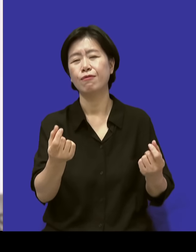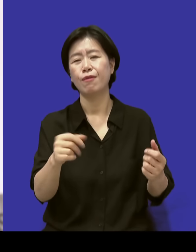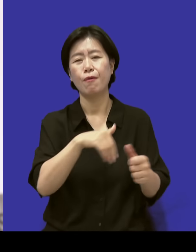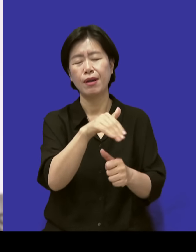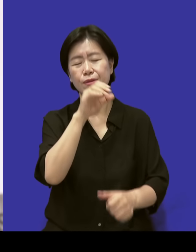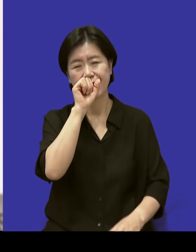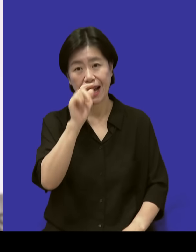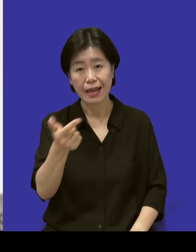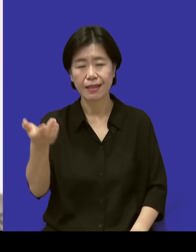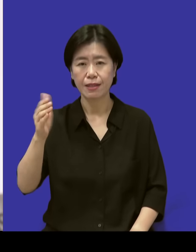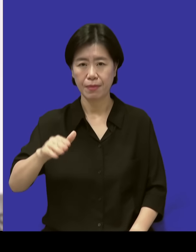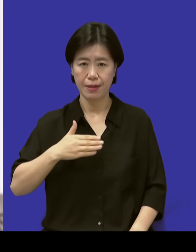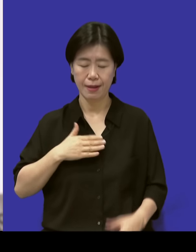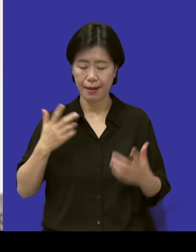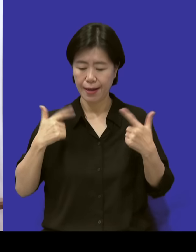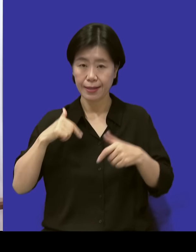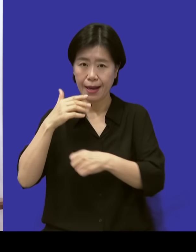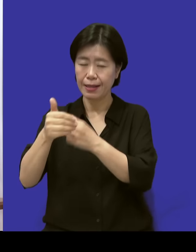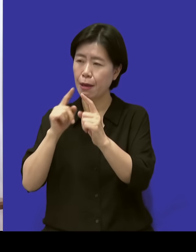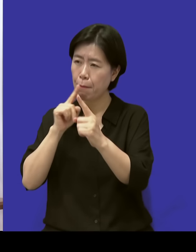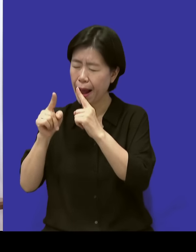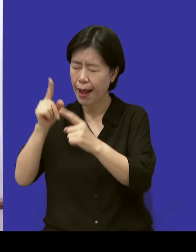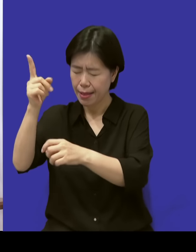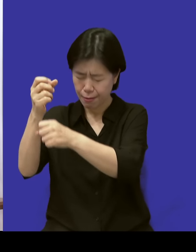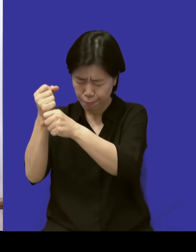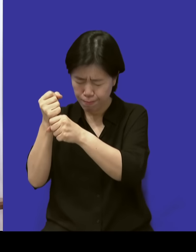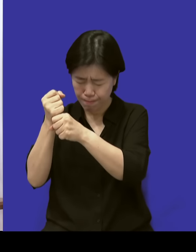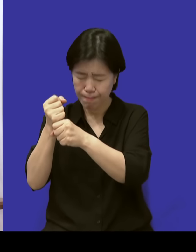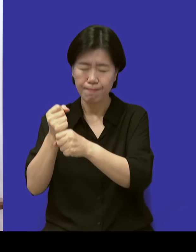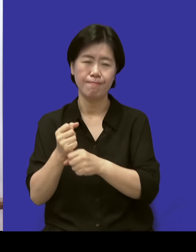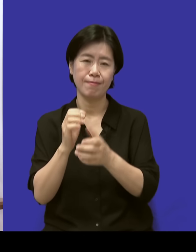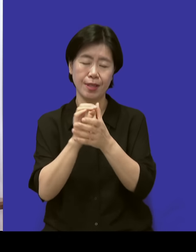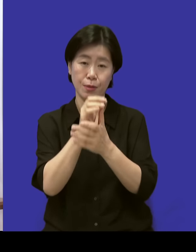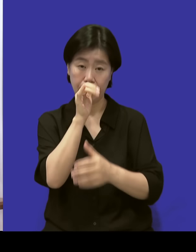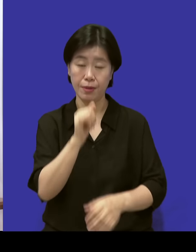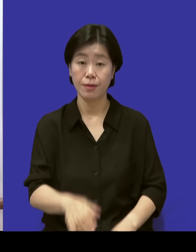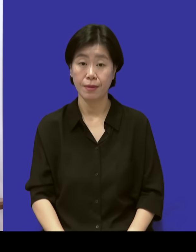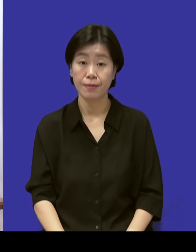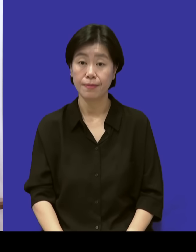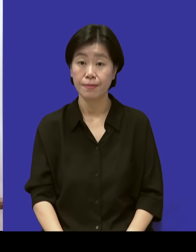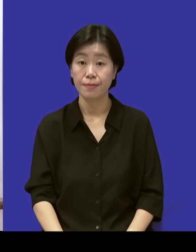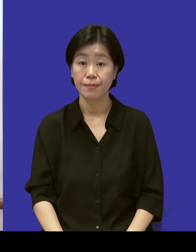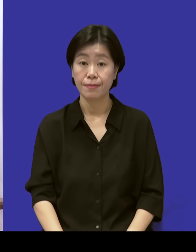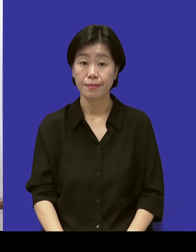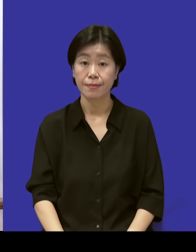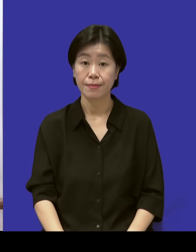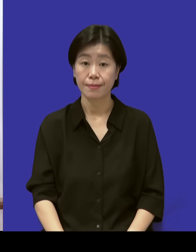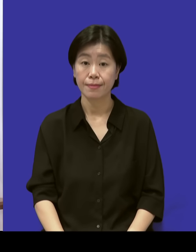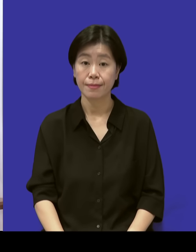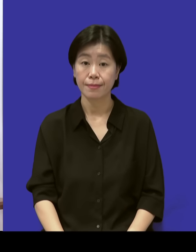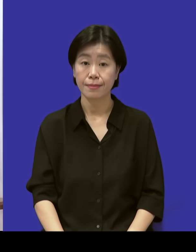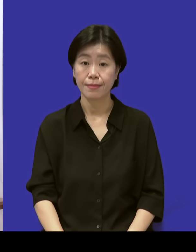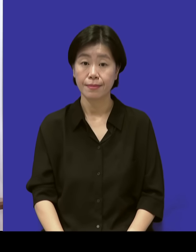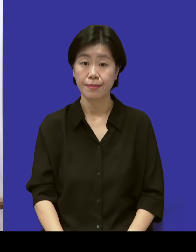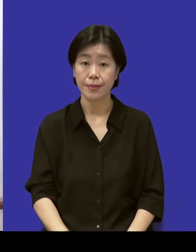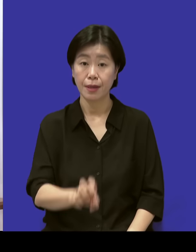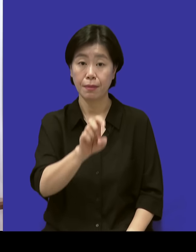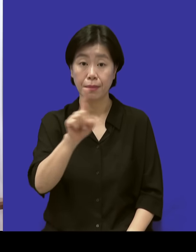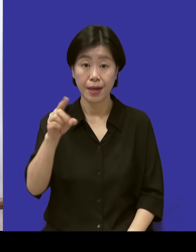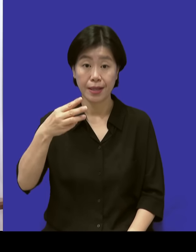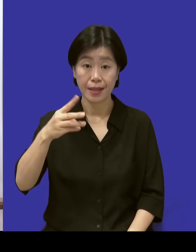5장 16절 말씀을 주셨어요. 그 어둠 속을 가는데 14절에